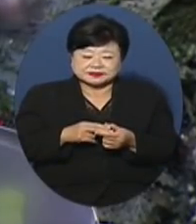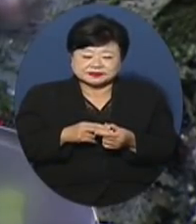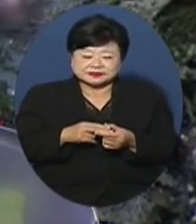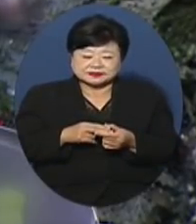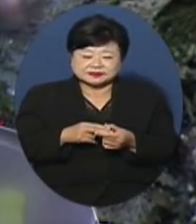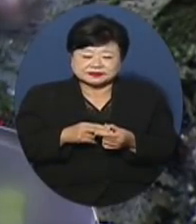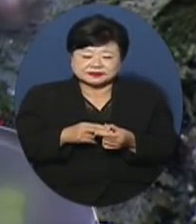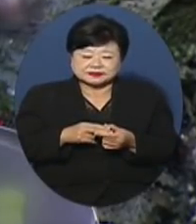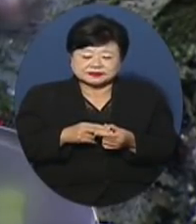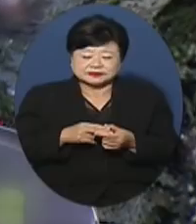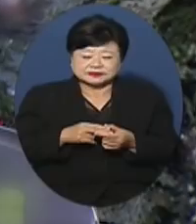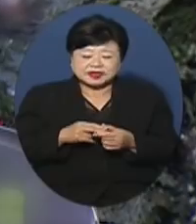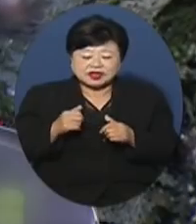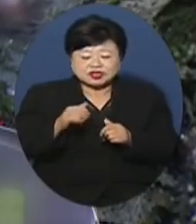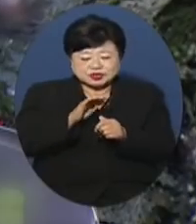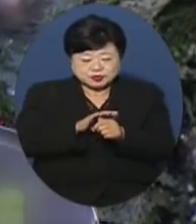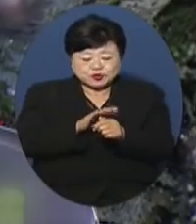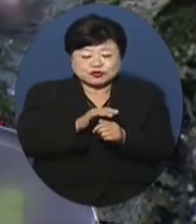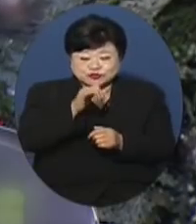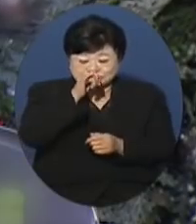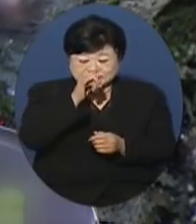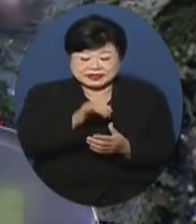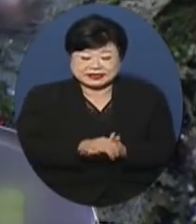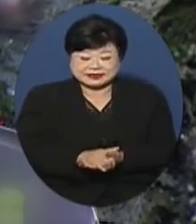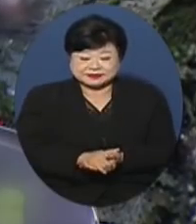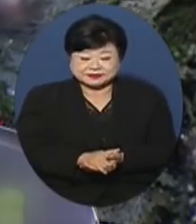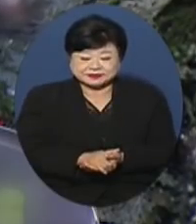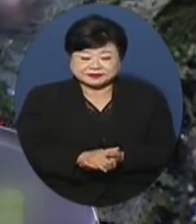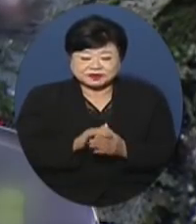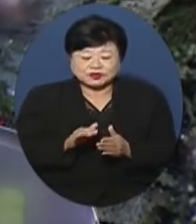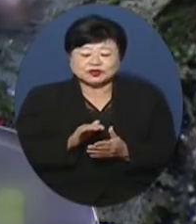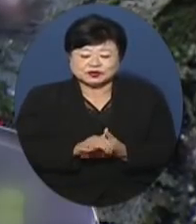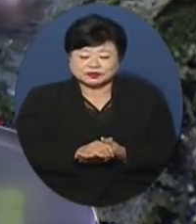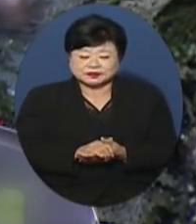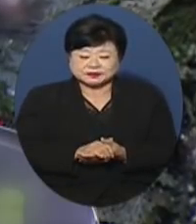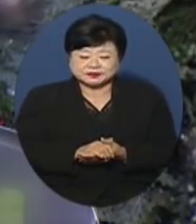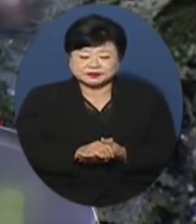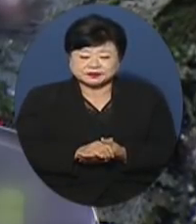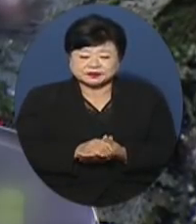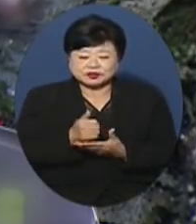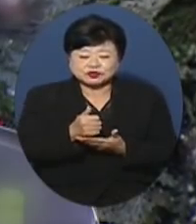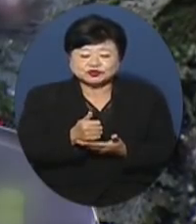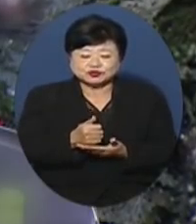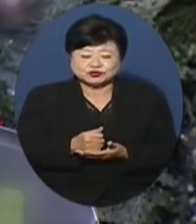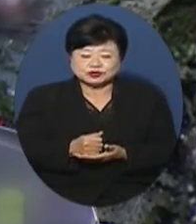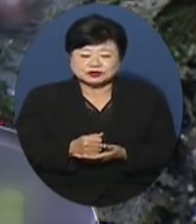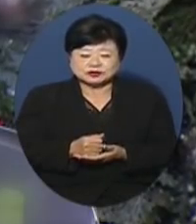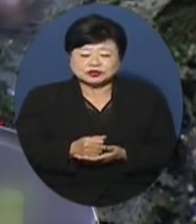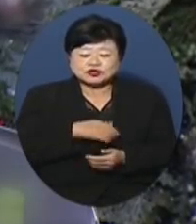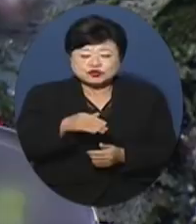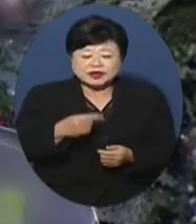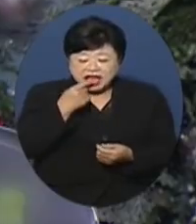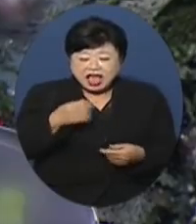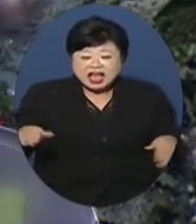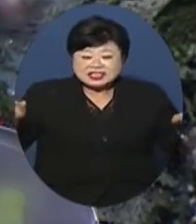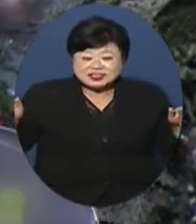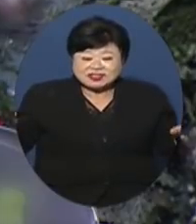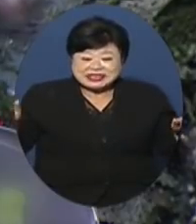그들을 열심히 도와주었습니다. 오늘날도 주의 천사가